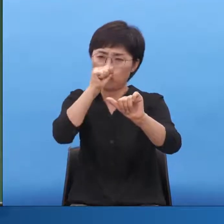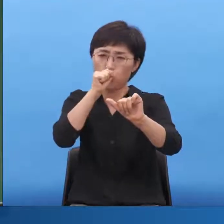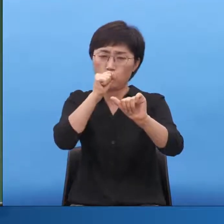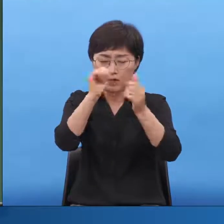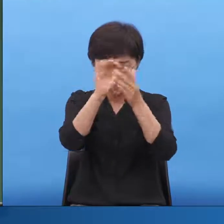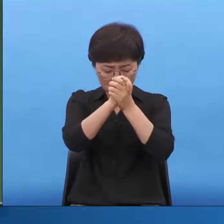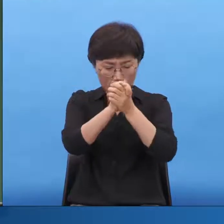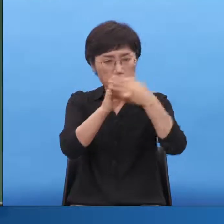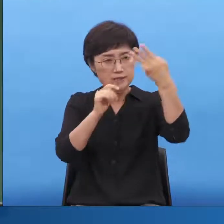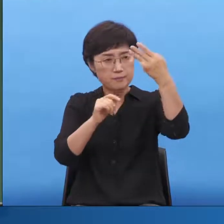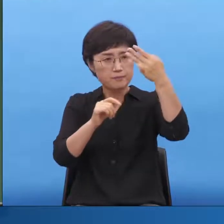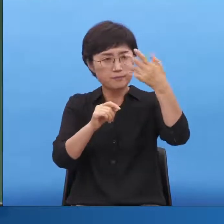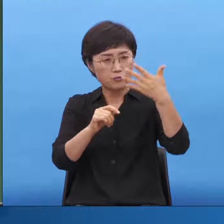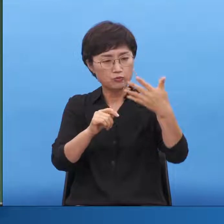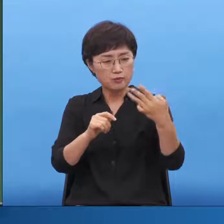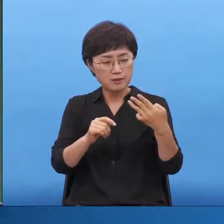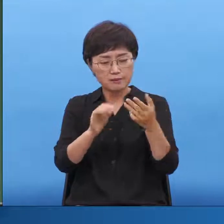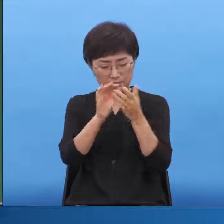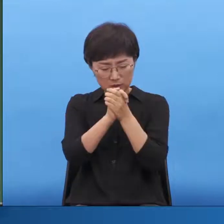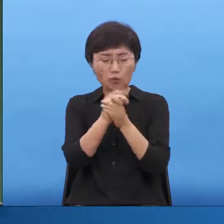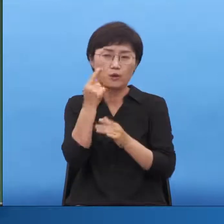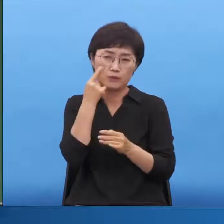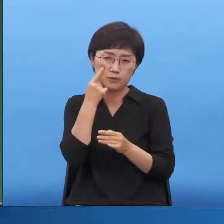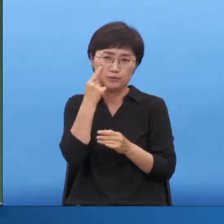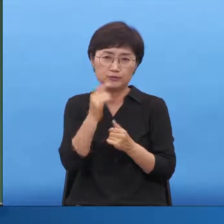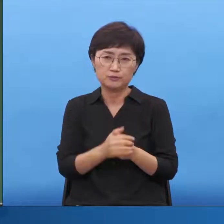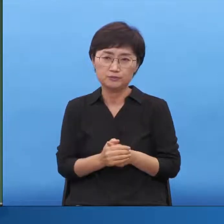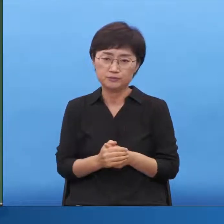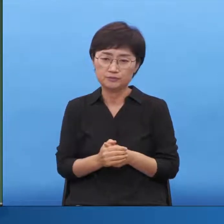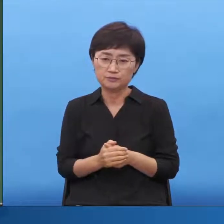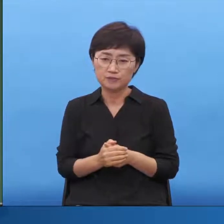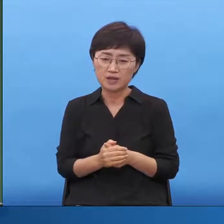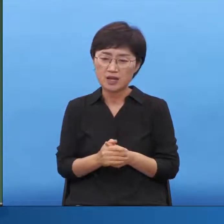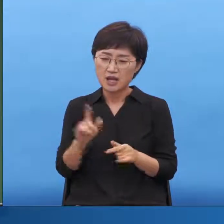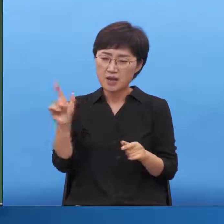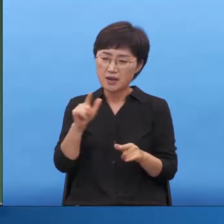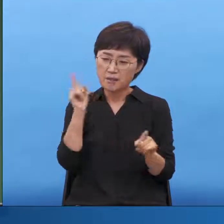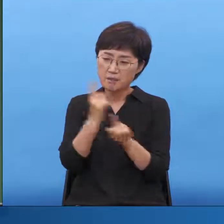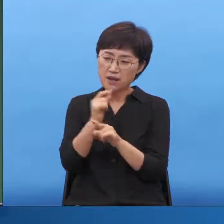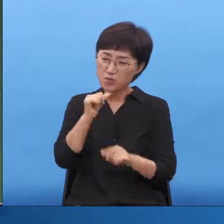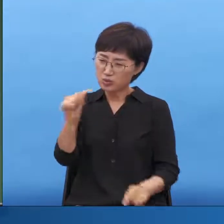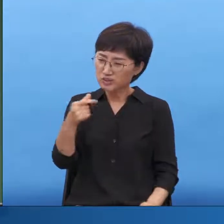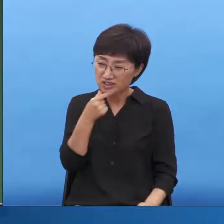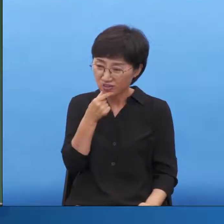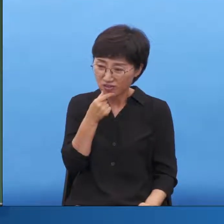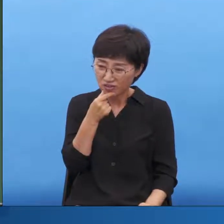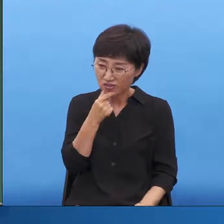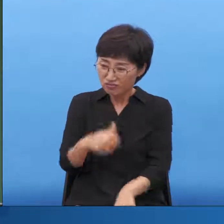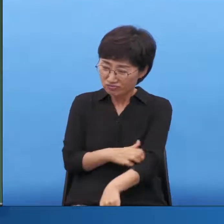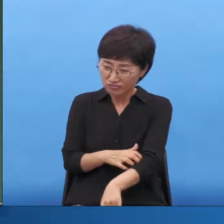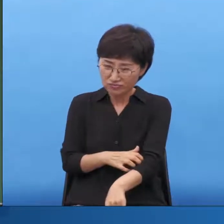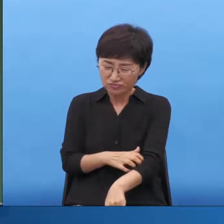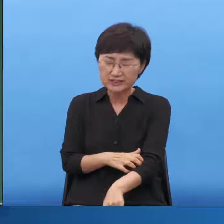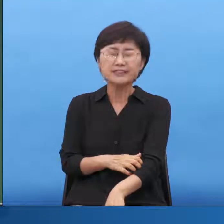海外的人们，我们的人们都好，一天5分钟也好。 전 그것도 하기 싫으면 주일날 교회 와서 해도 됩니다.